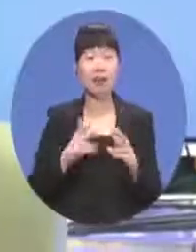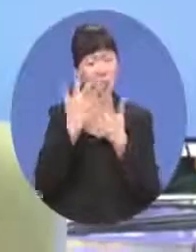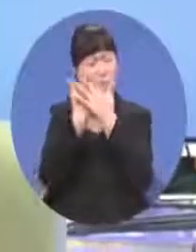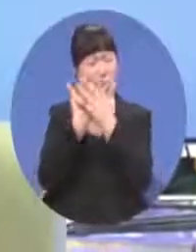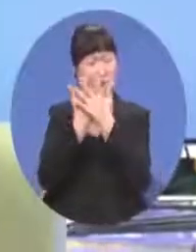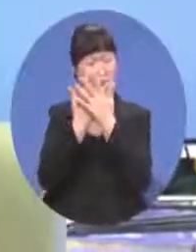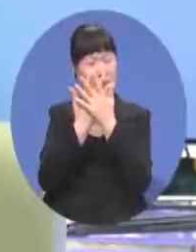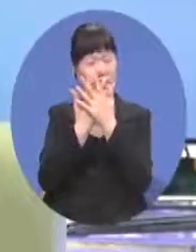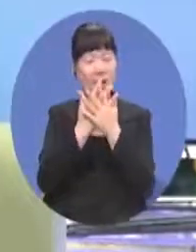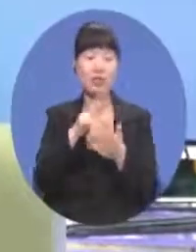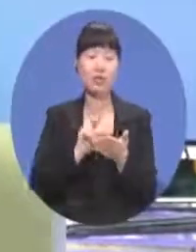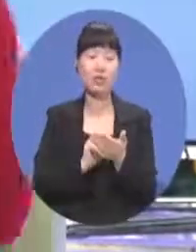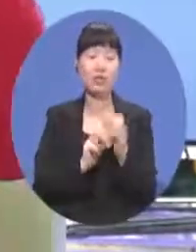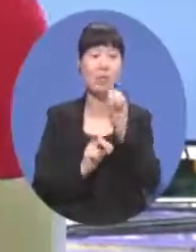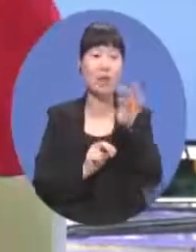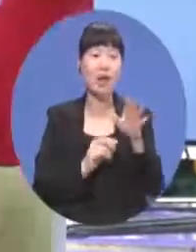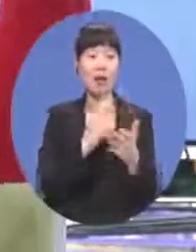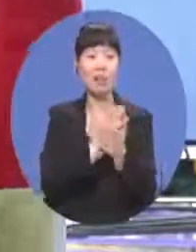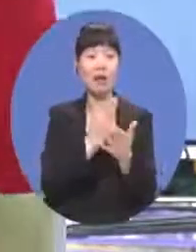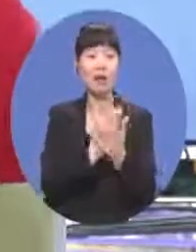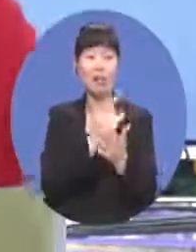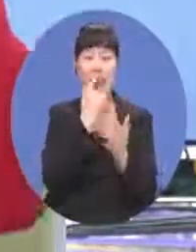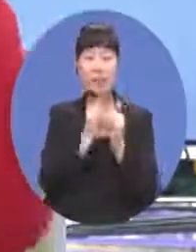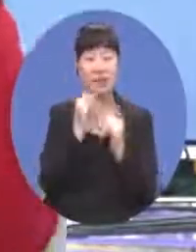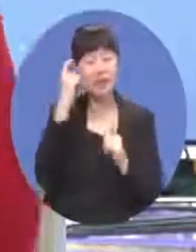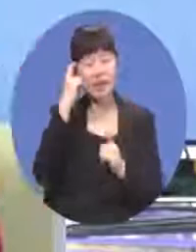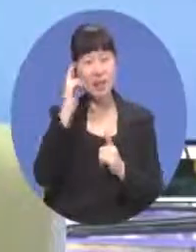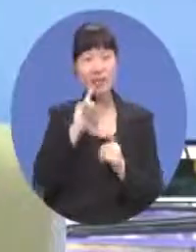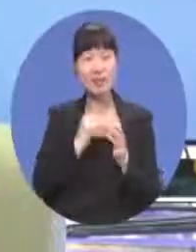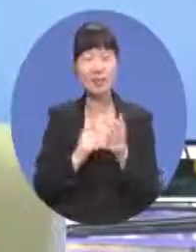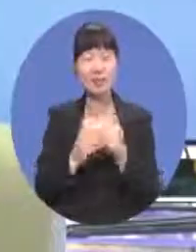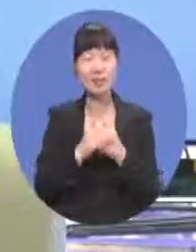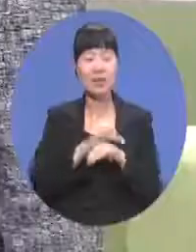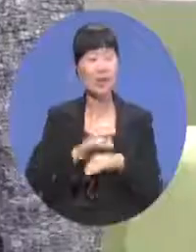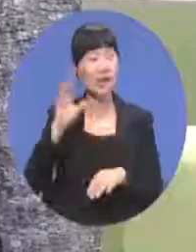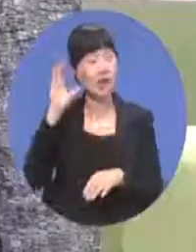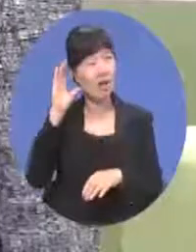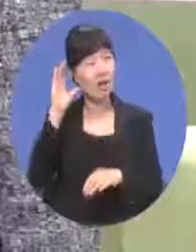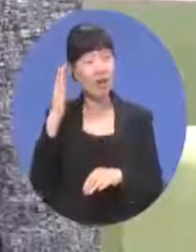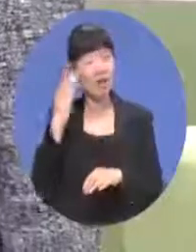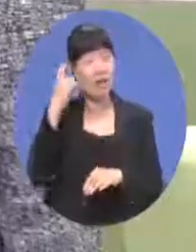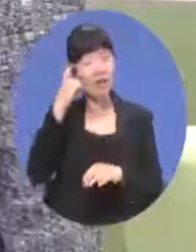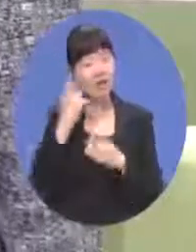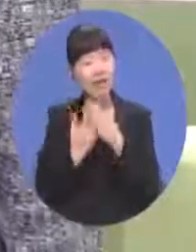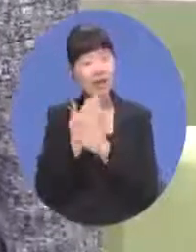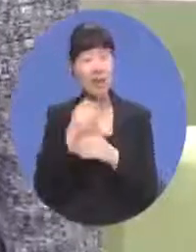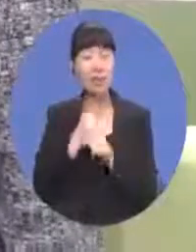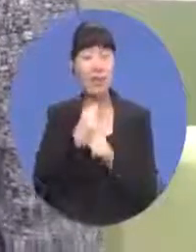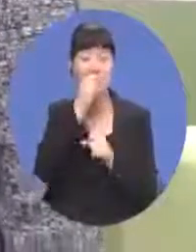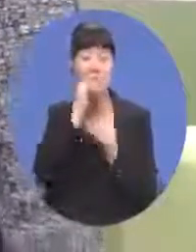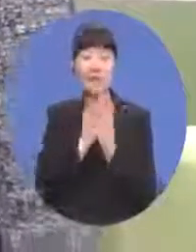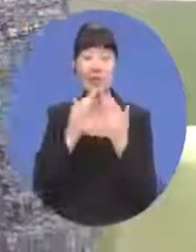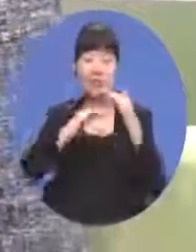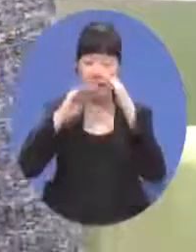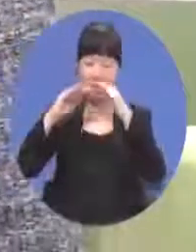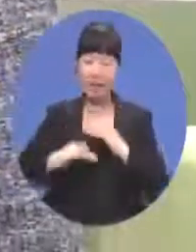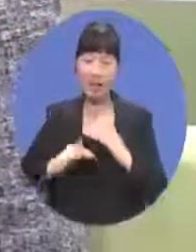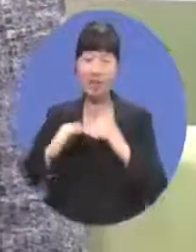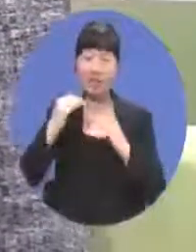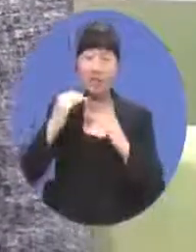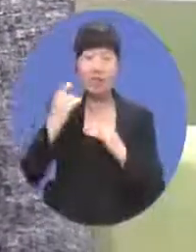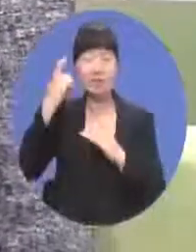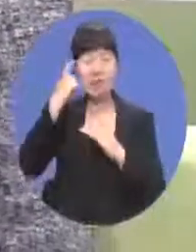막연한 퀴즈를 내는 게 아니라 본인 생각을 얘기하니까 이게 잘 듣게 돼요. 아, 그러니까 그래요? 연상을 하게 만들거든요. 그렇죠. 그러니까 책에 대한 내용을